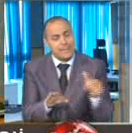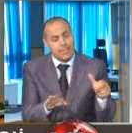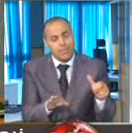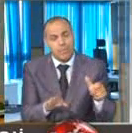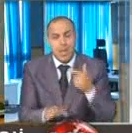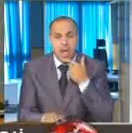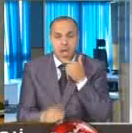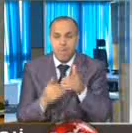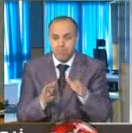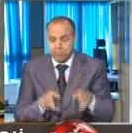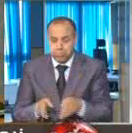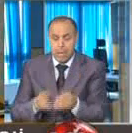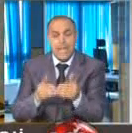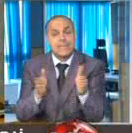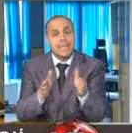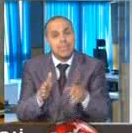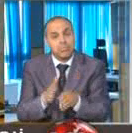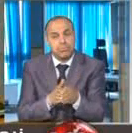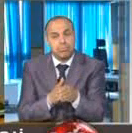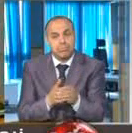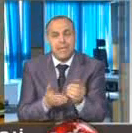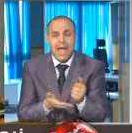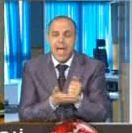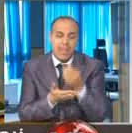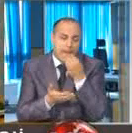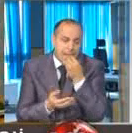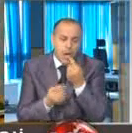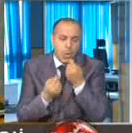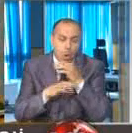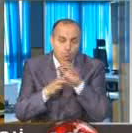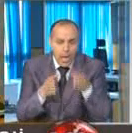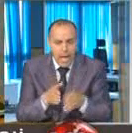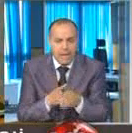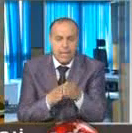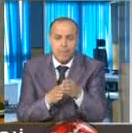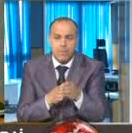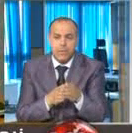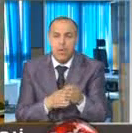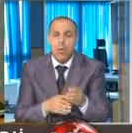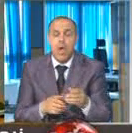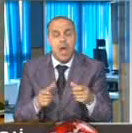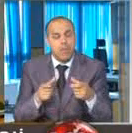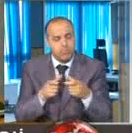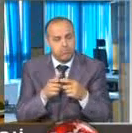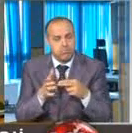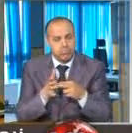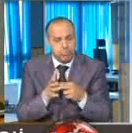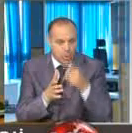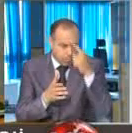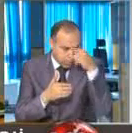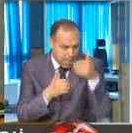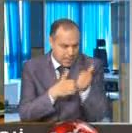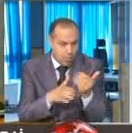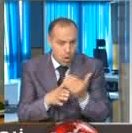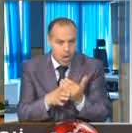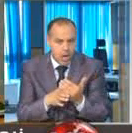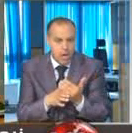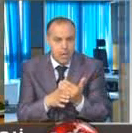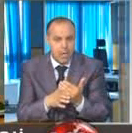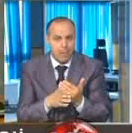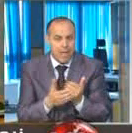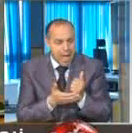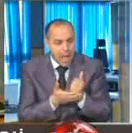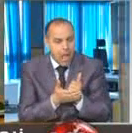وذلك بفتح المعابر أمام قوافل الإمدادات، مشيرا إلى تعمد الحكومة وجماعات المعارضة إرباك